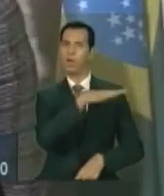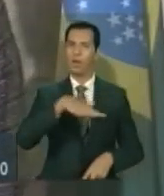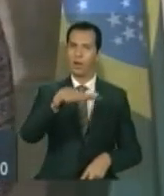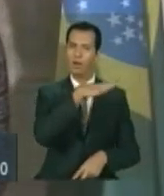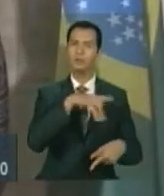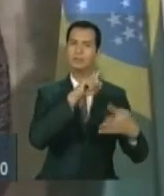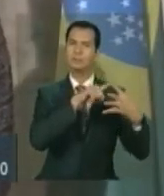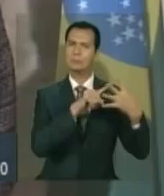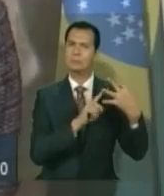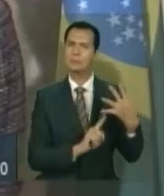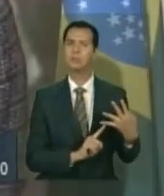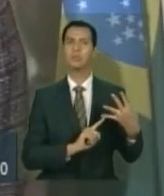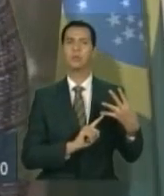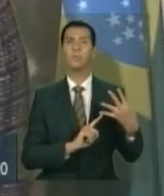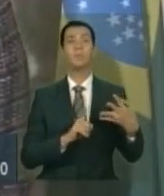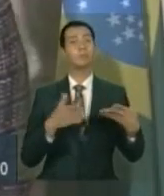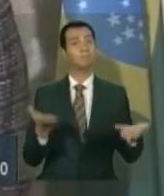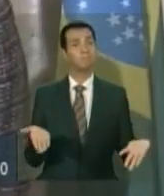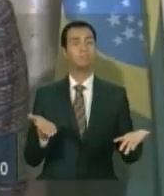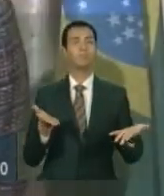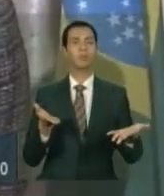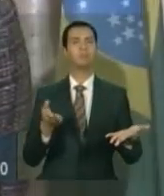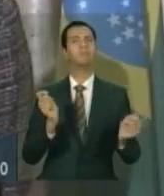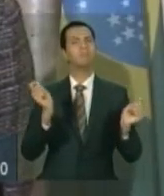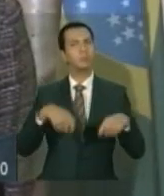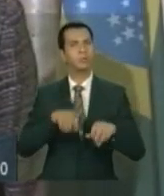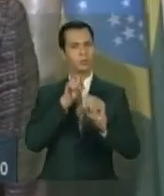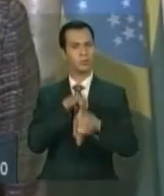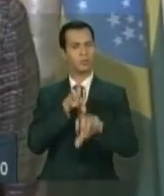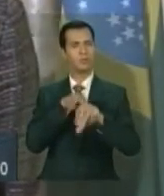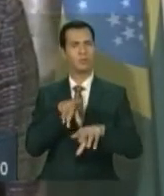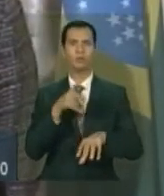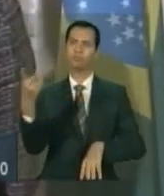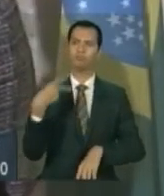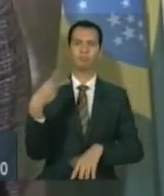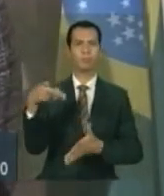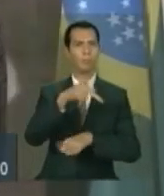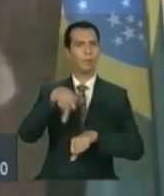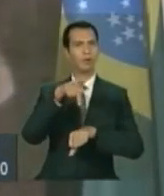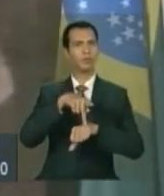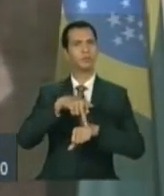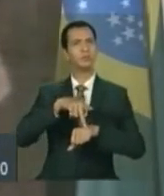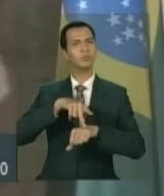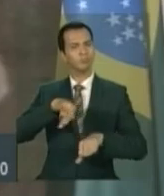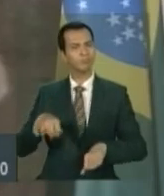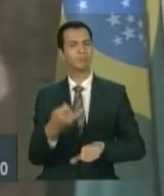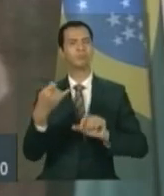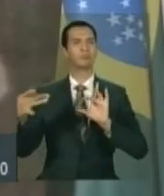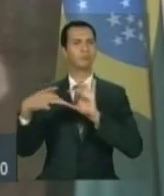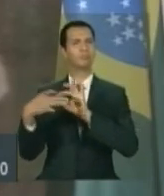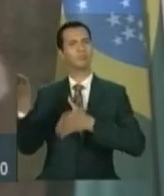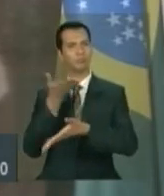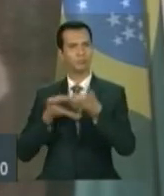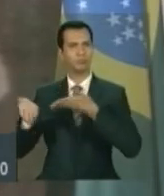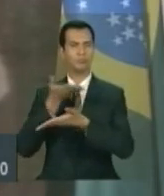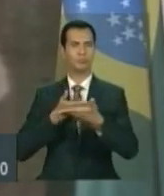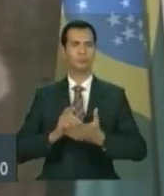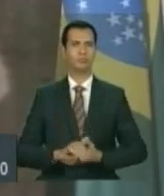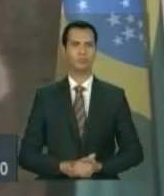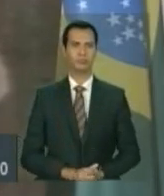É campo, sem sombra de dúvida, importante para que nós colaboremos. Brasília също разполага